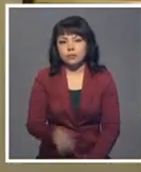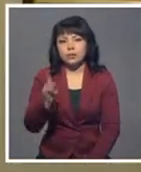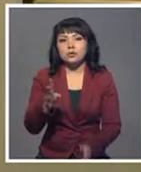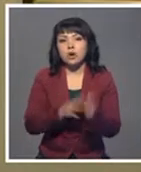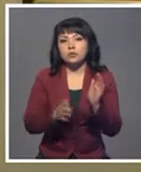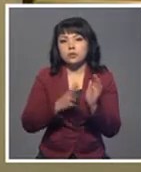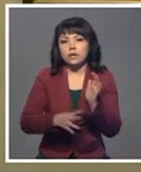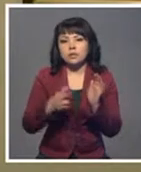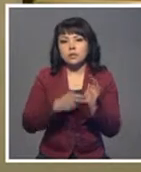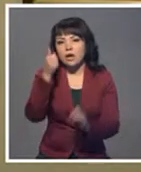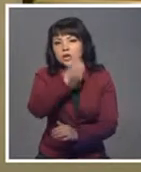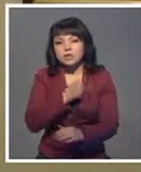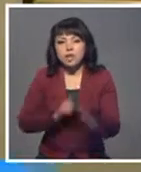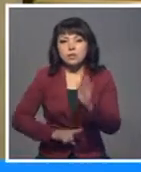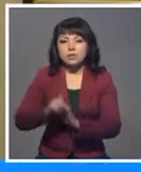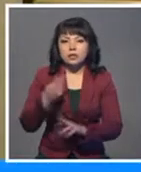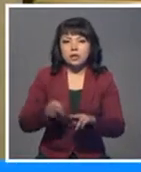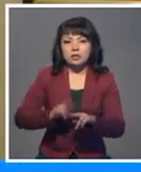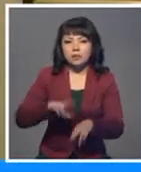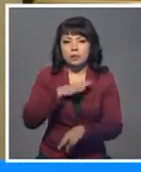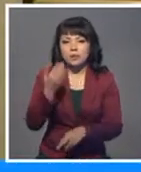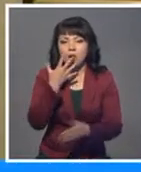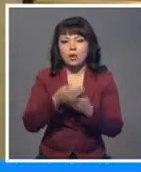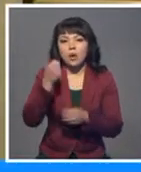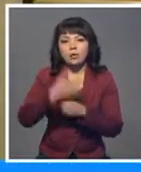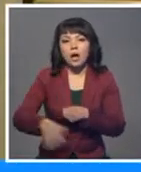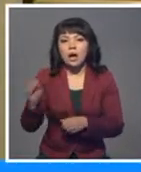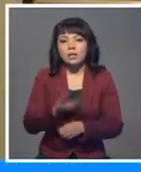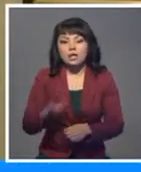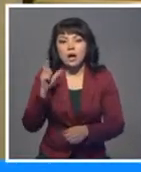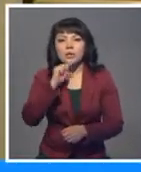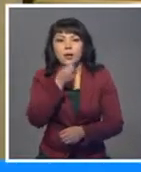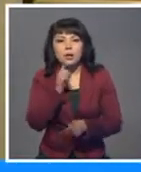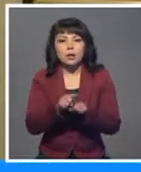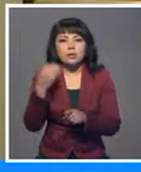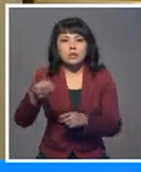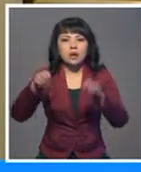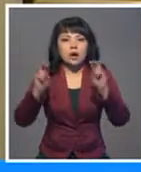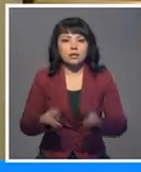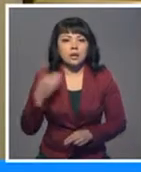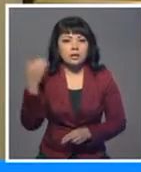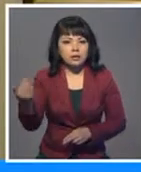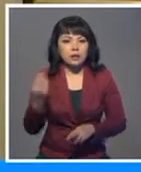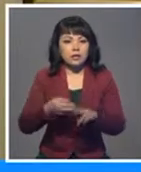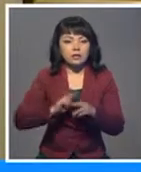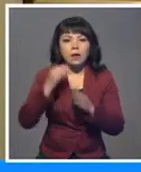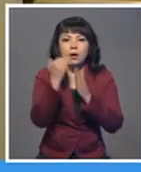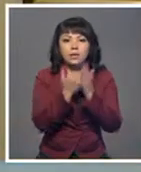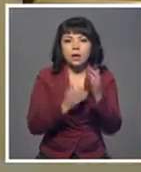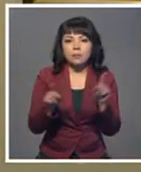1998 жылы елбасының бастауымен Орталық Азия экономикалары үшін арнайы